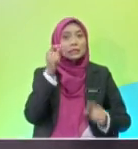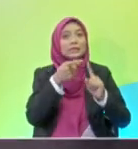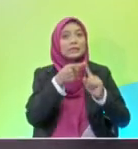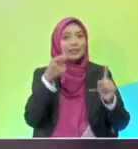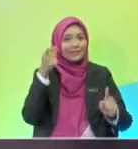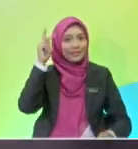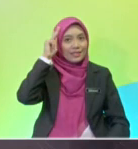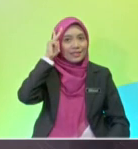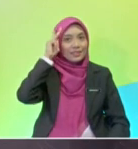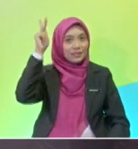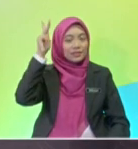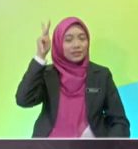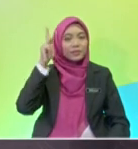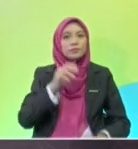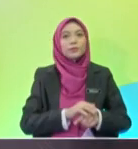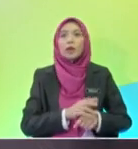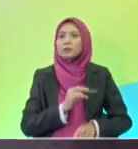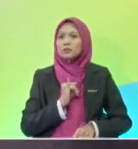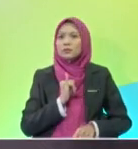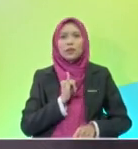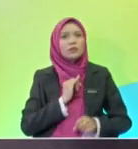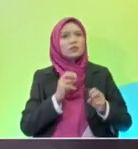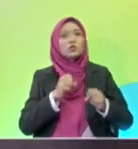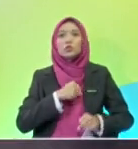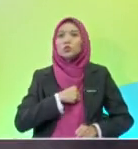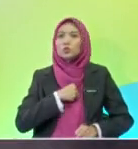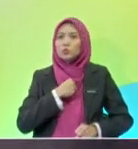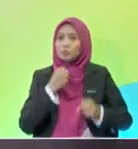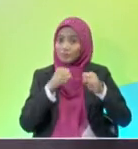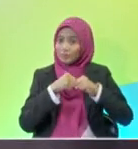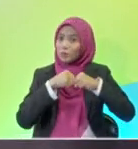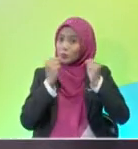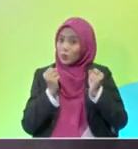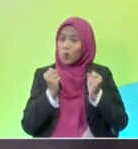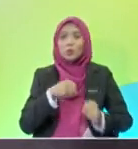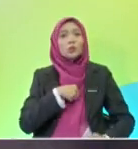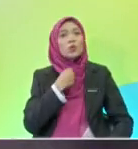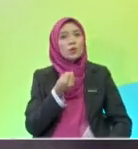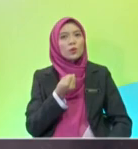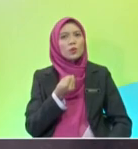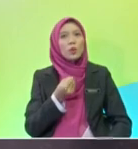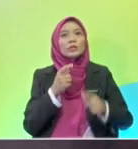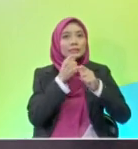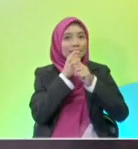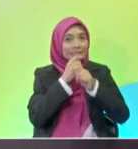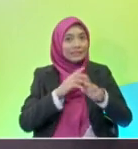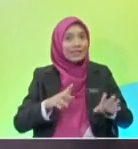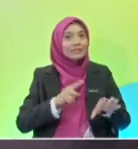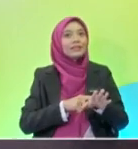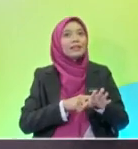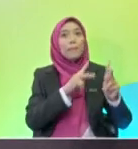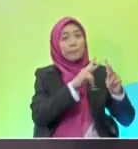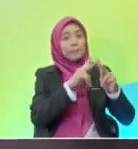saya sungguh Srono apabila tinggal di kapok Mace Oke dipencet macet Kampung skip Oke